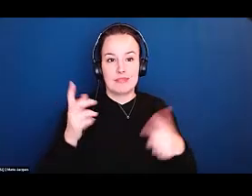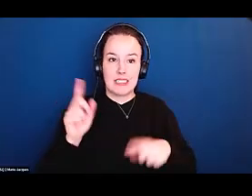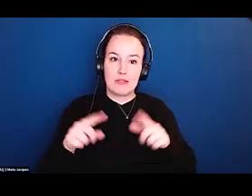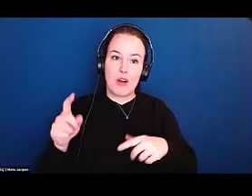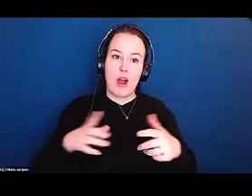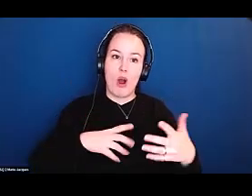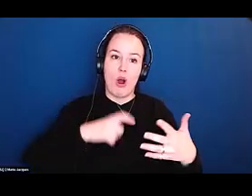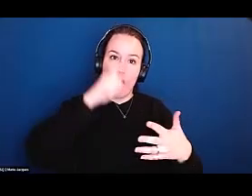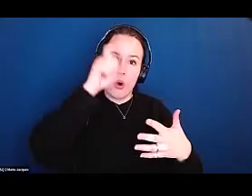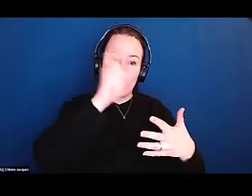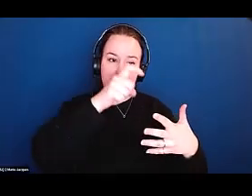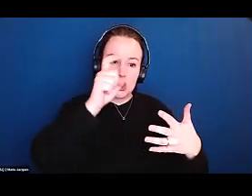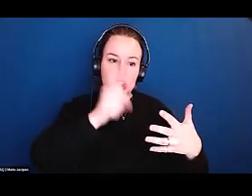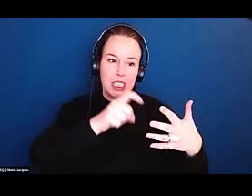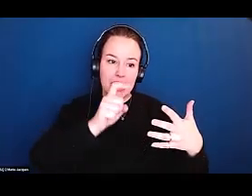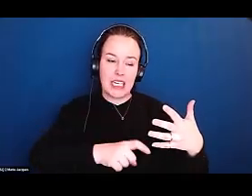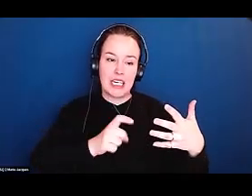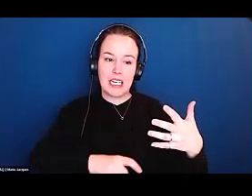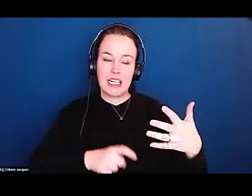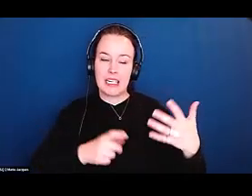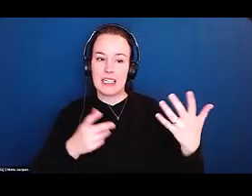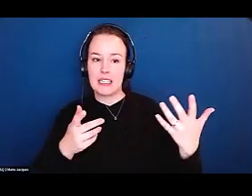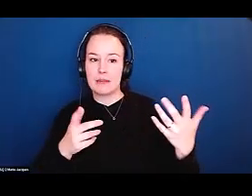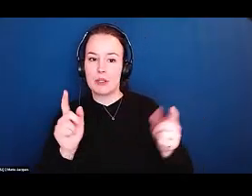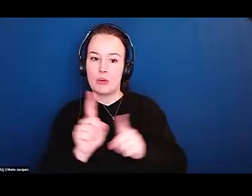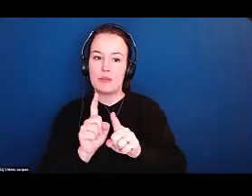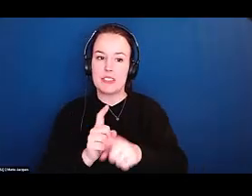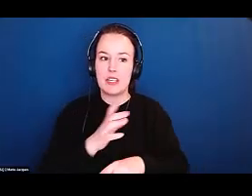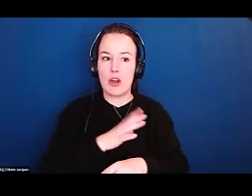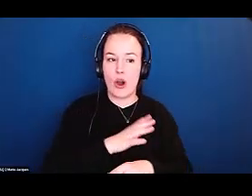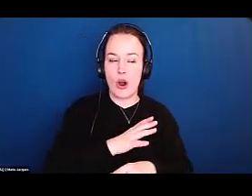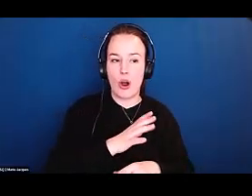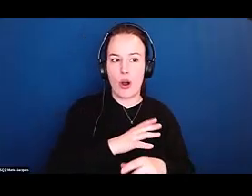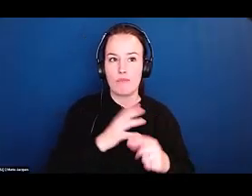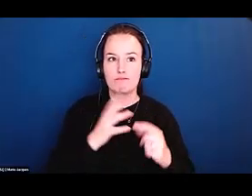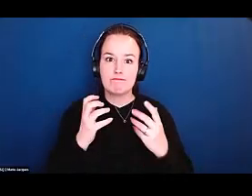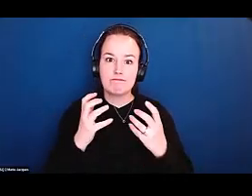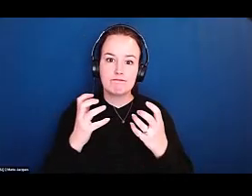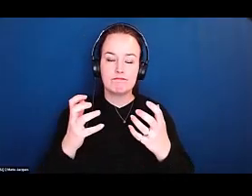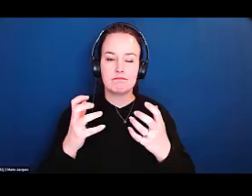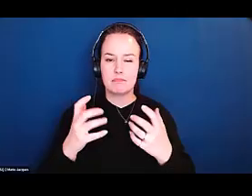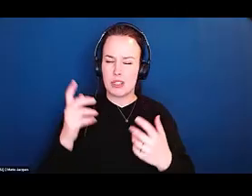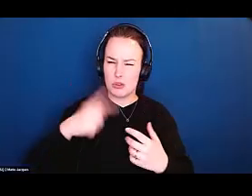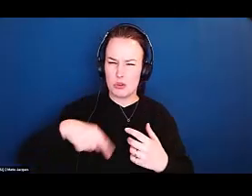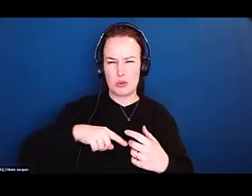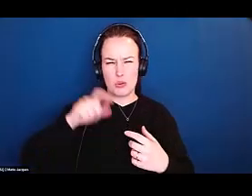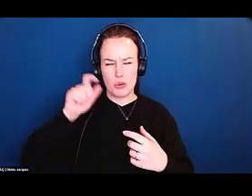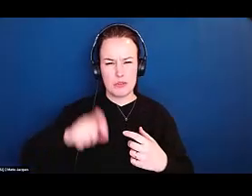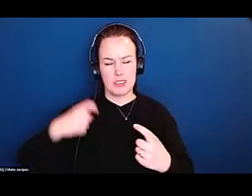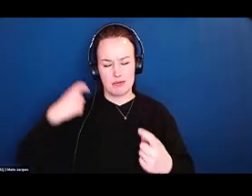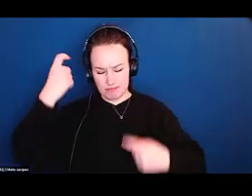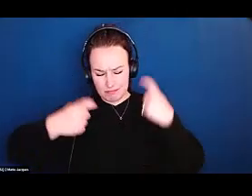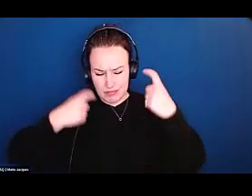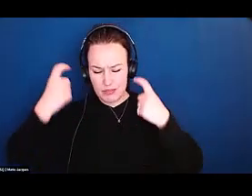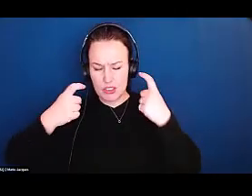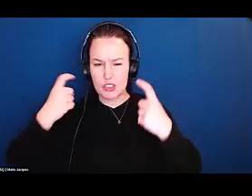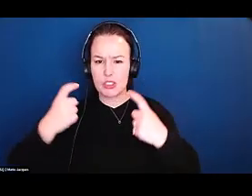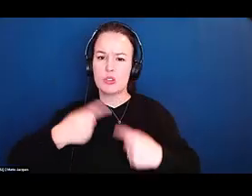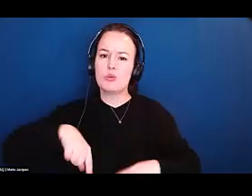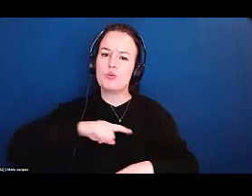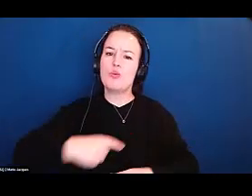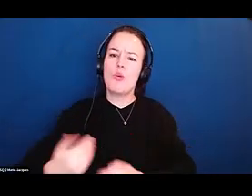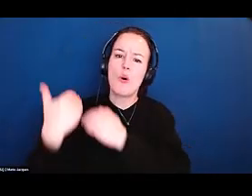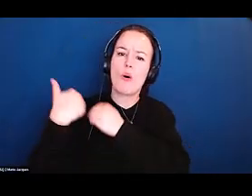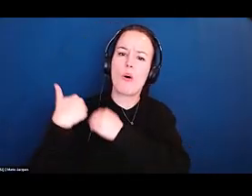obligations et qui sont des intentions et qui nous ont obligés à poser des questions sur